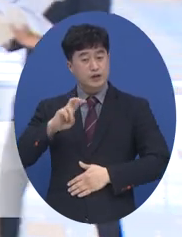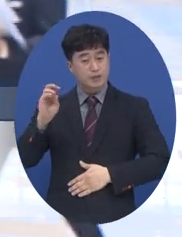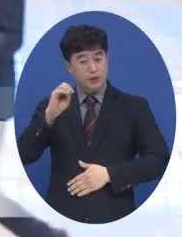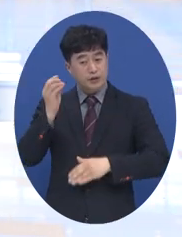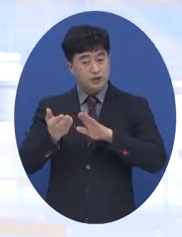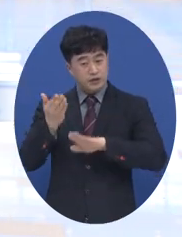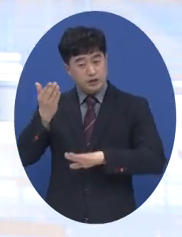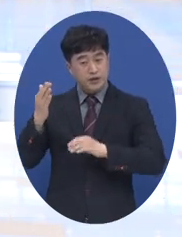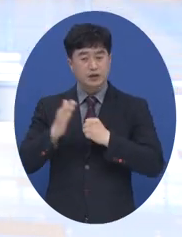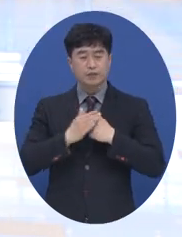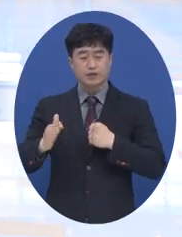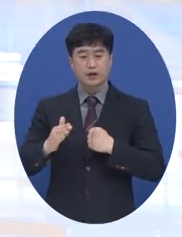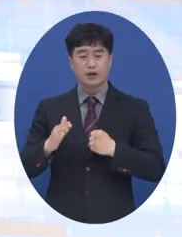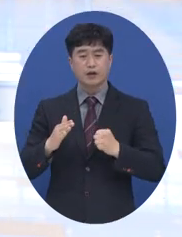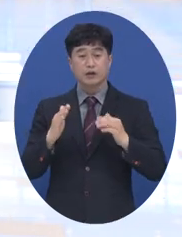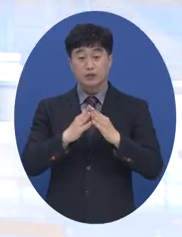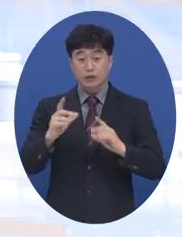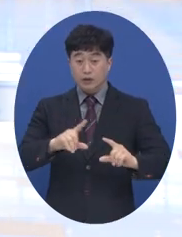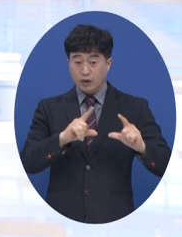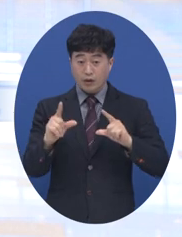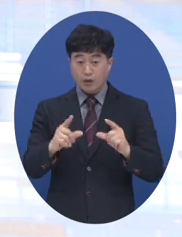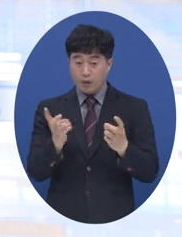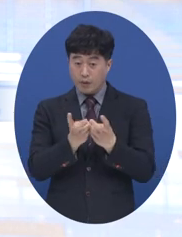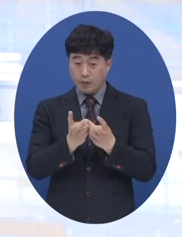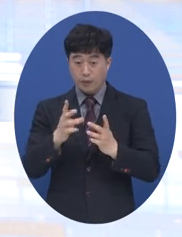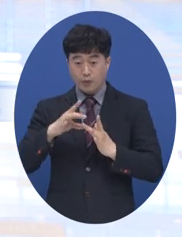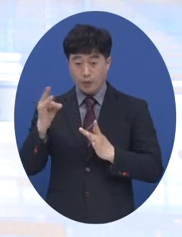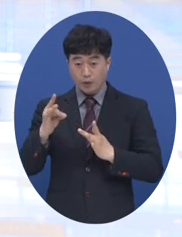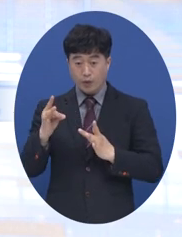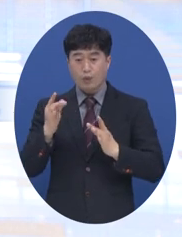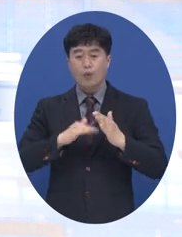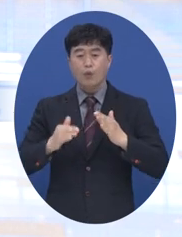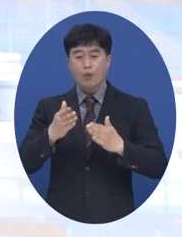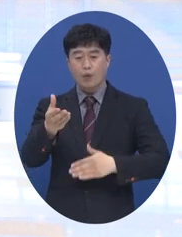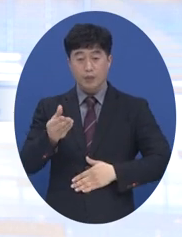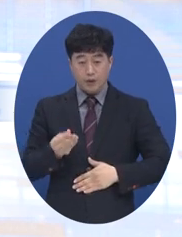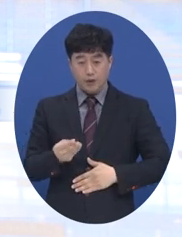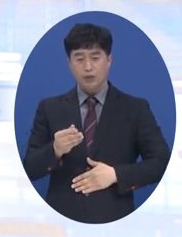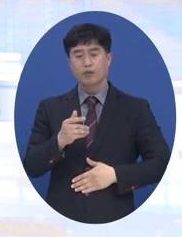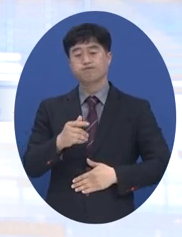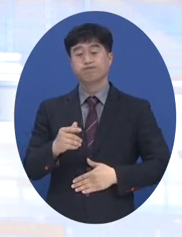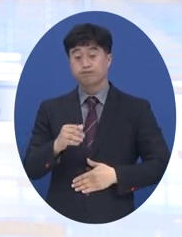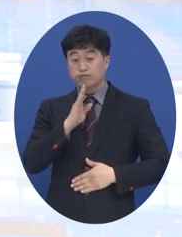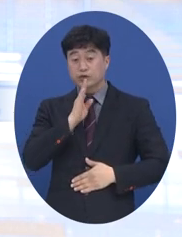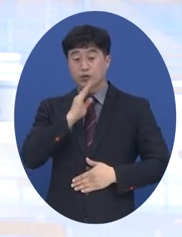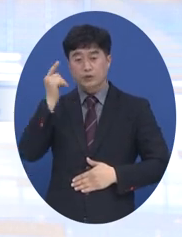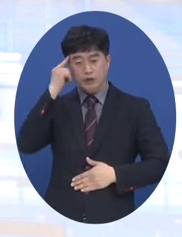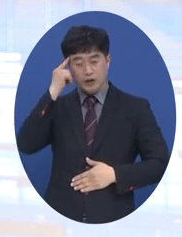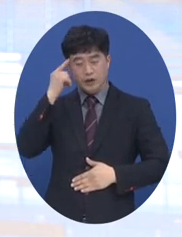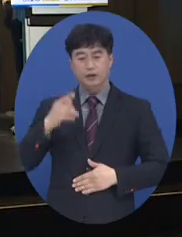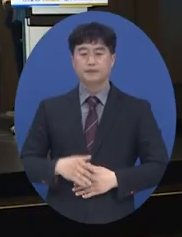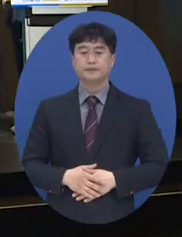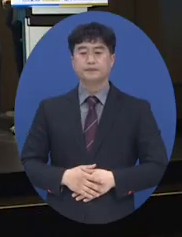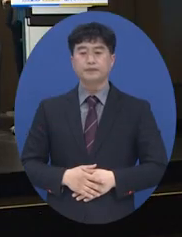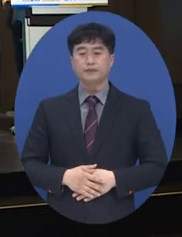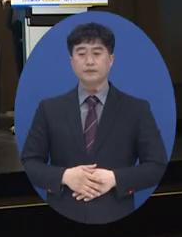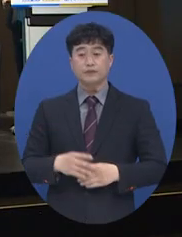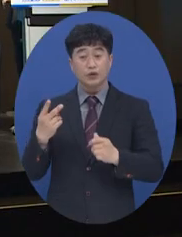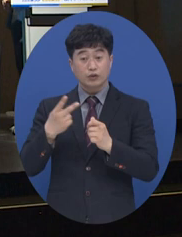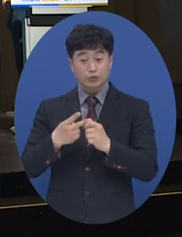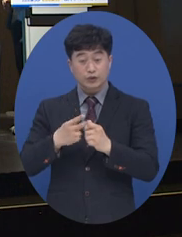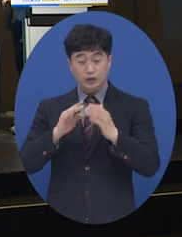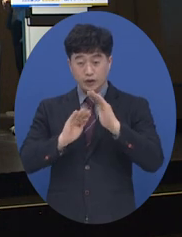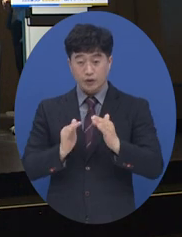차지하고 있기 때문에 거주의 대안으로서 선택할 수 있는 것 중에 공공 임대를 너무 당연하게 생각을 하고 있다는 것이죠. 두